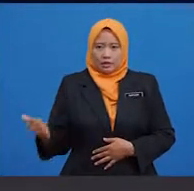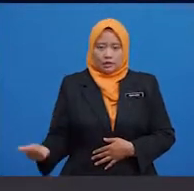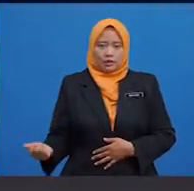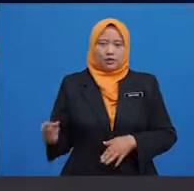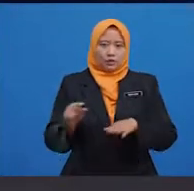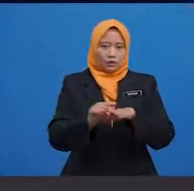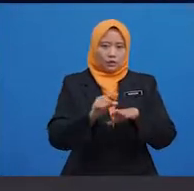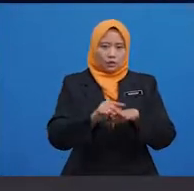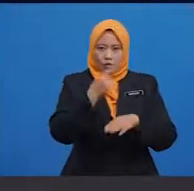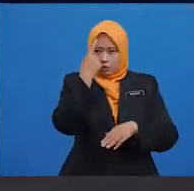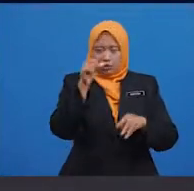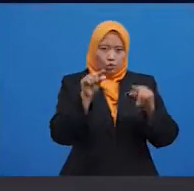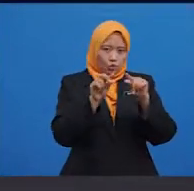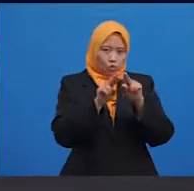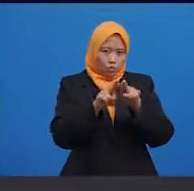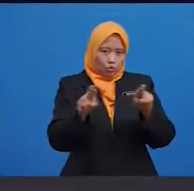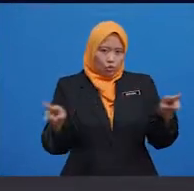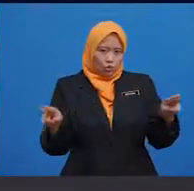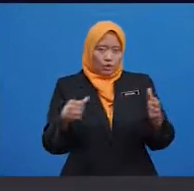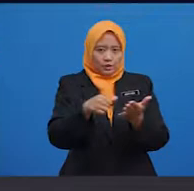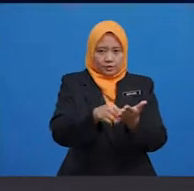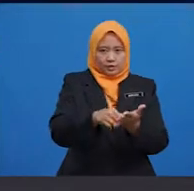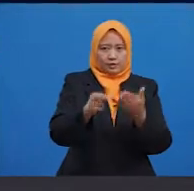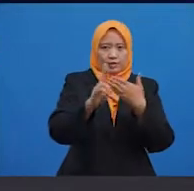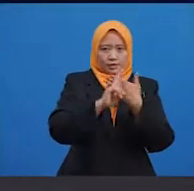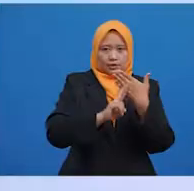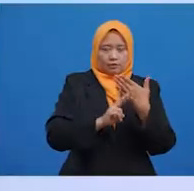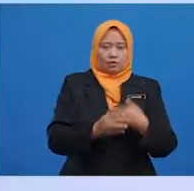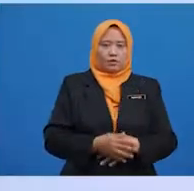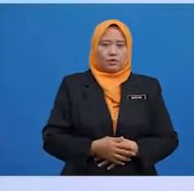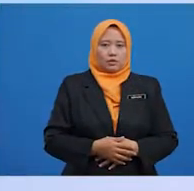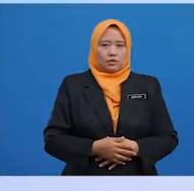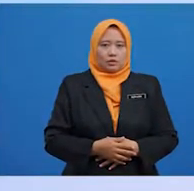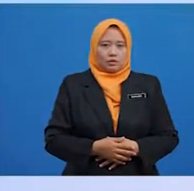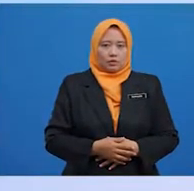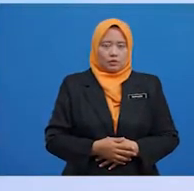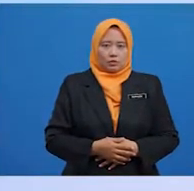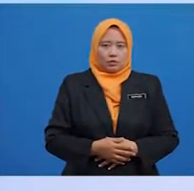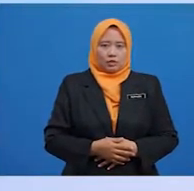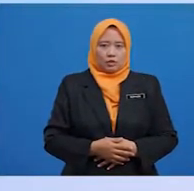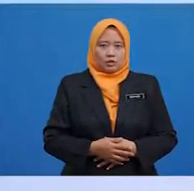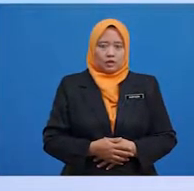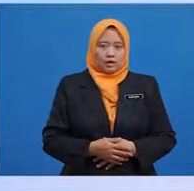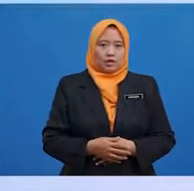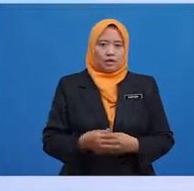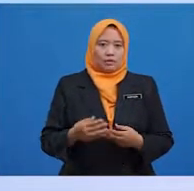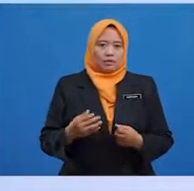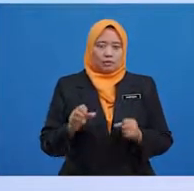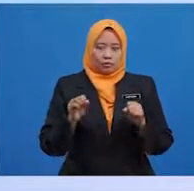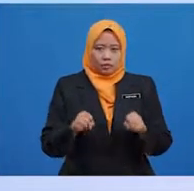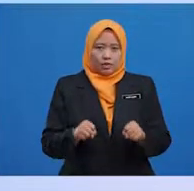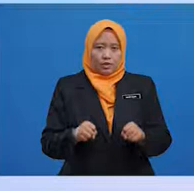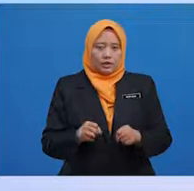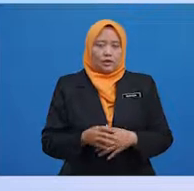Injap bi-Q speed. 2. Injap tri-Q speed. Injap bi-Q speed memisahkan